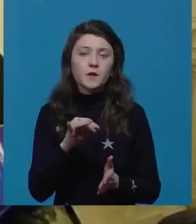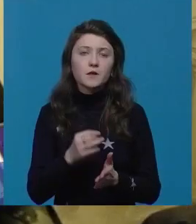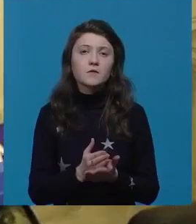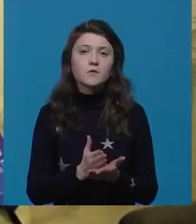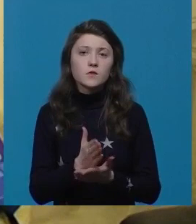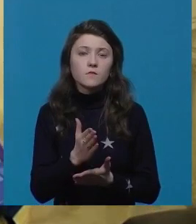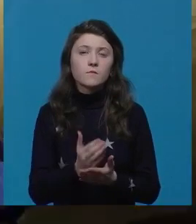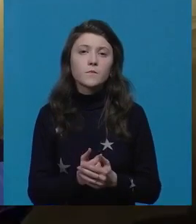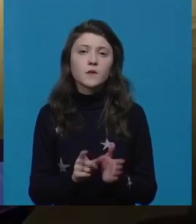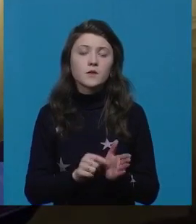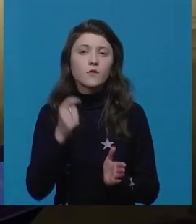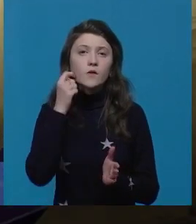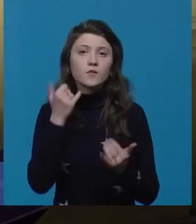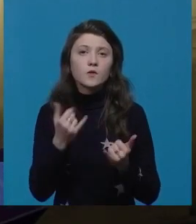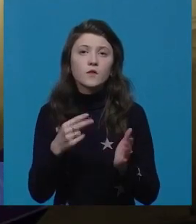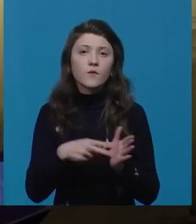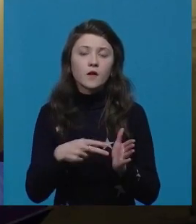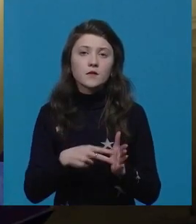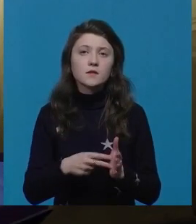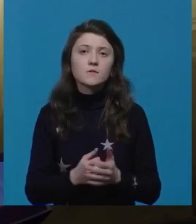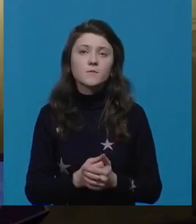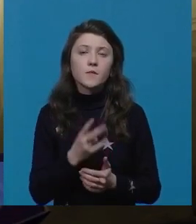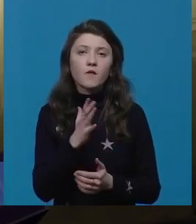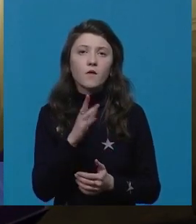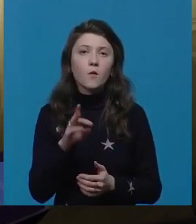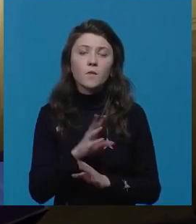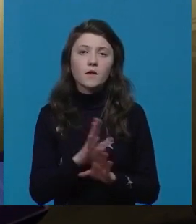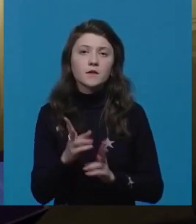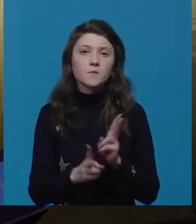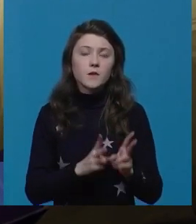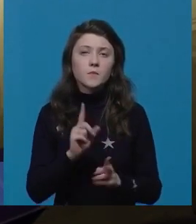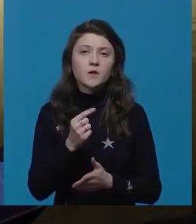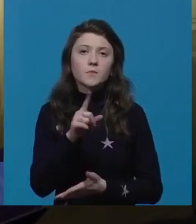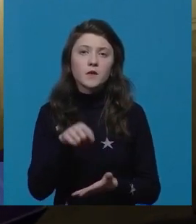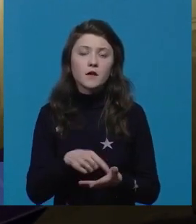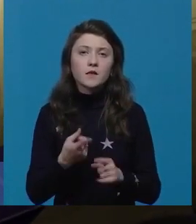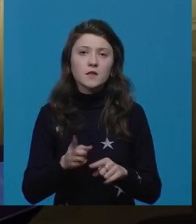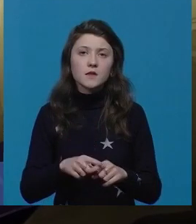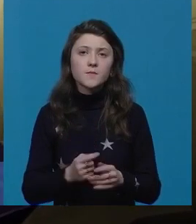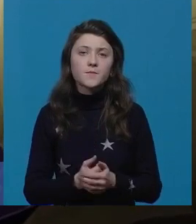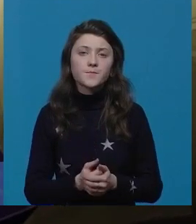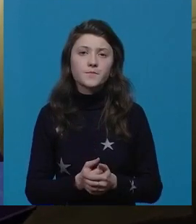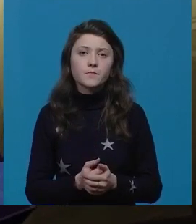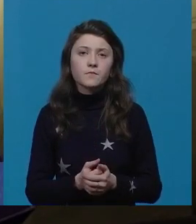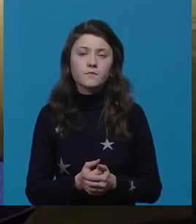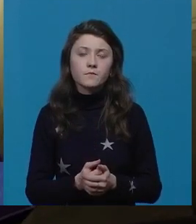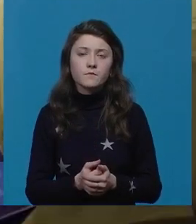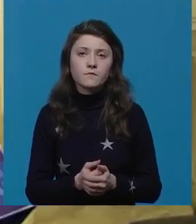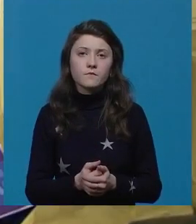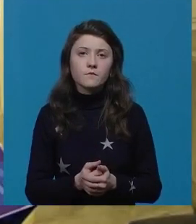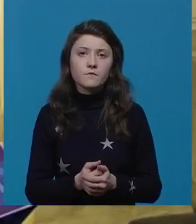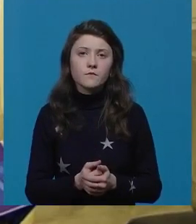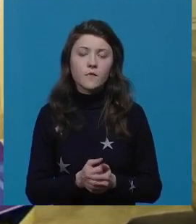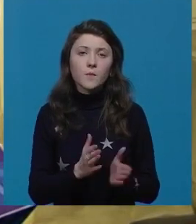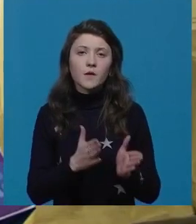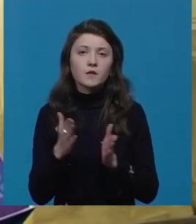віку. Сьогодні вартість проїзду на виконкомі не змінювала. То перше питання – це перенесення, скажімо так, терміну введення